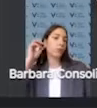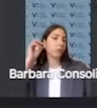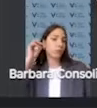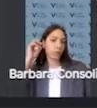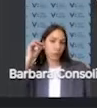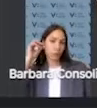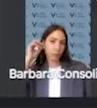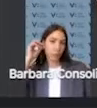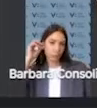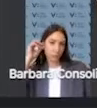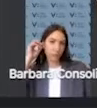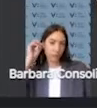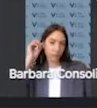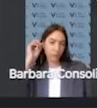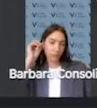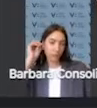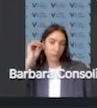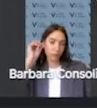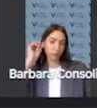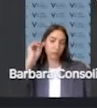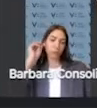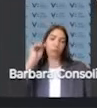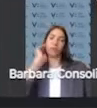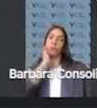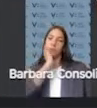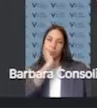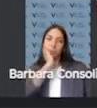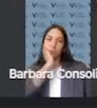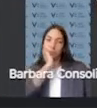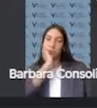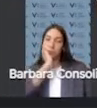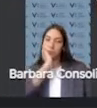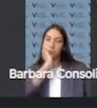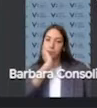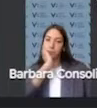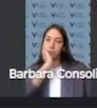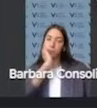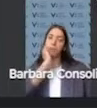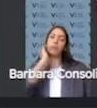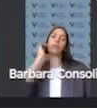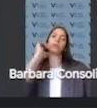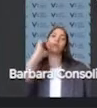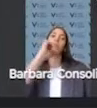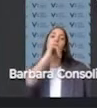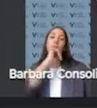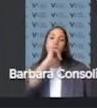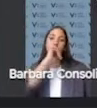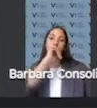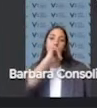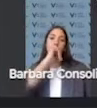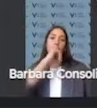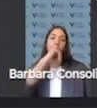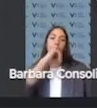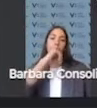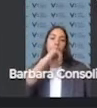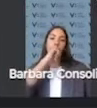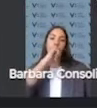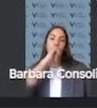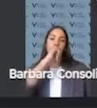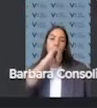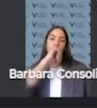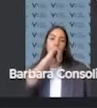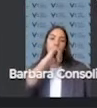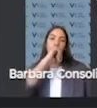l'abbiamo deciso proprio da poco di fare questa giornata, quindi soltanto il tempo